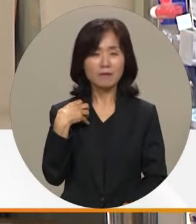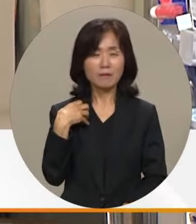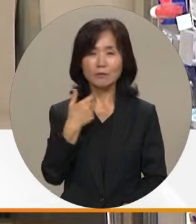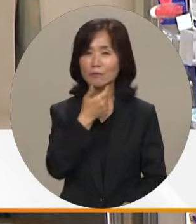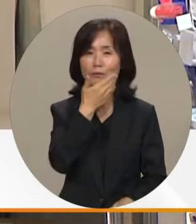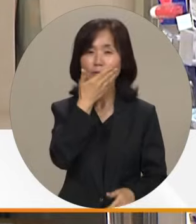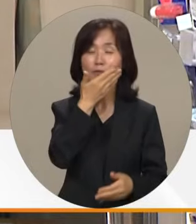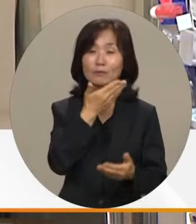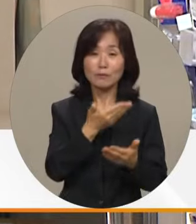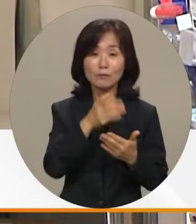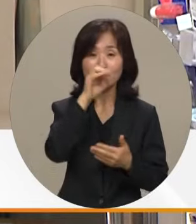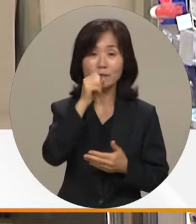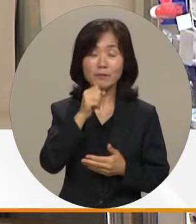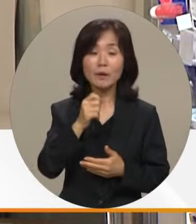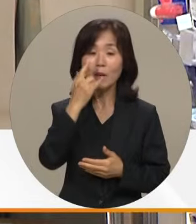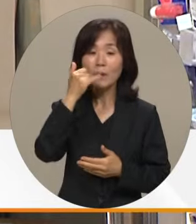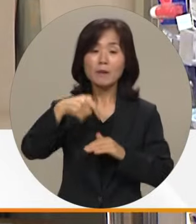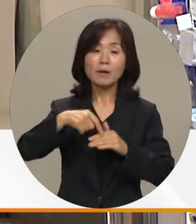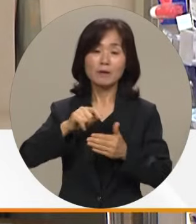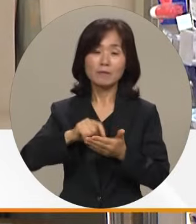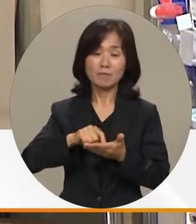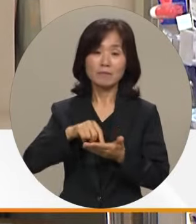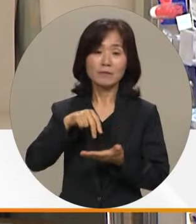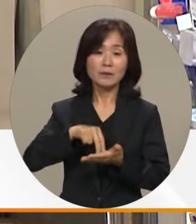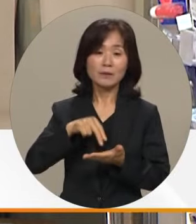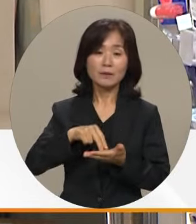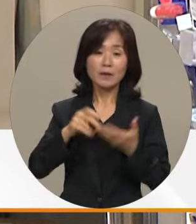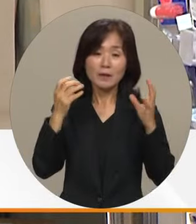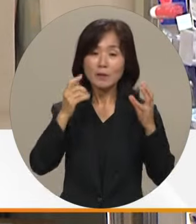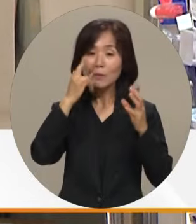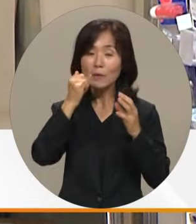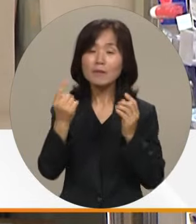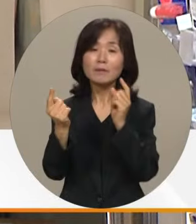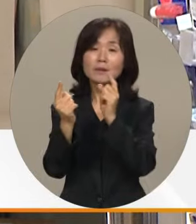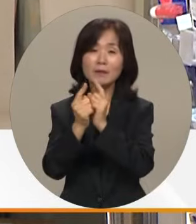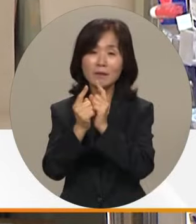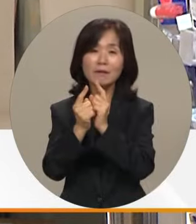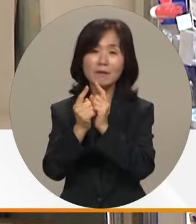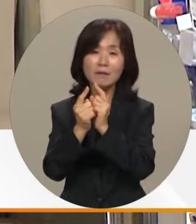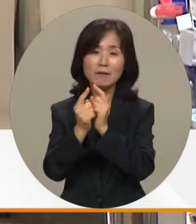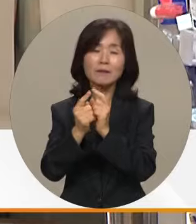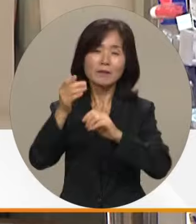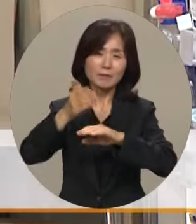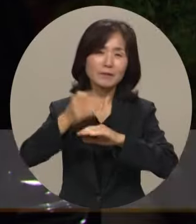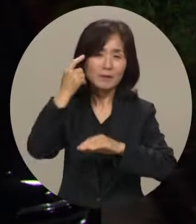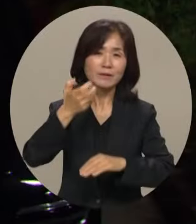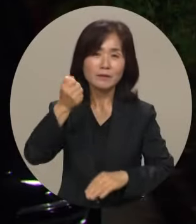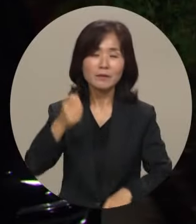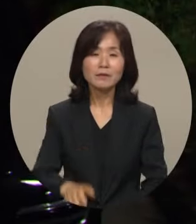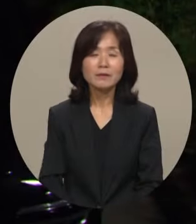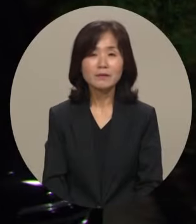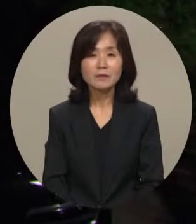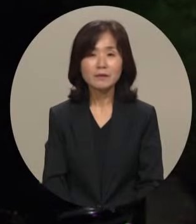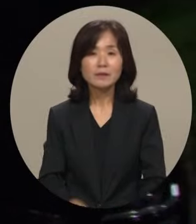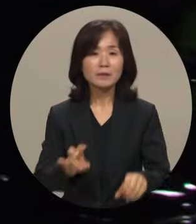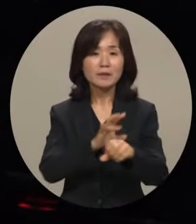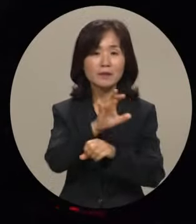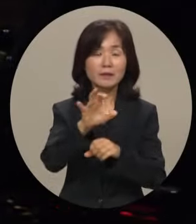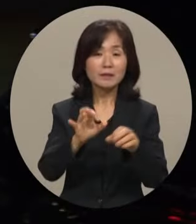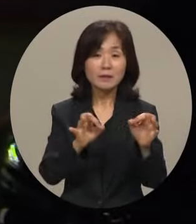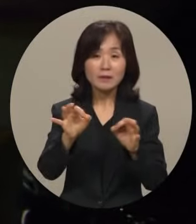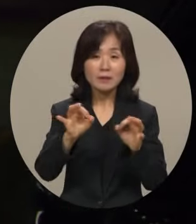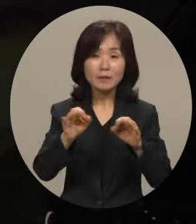엄마의 마음으로 아이들이 부모에 안전하게 돌아갈 수 있어서 항상 감사하게 생각해요. 24시간